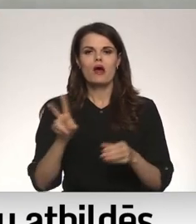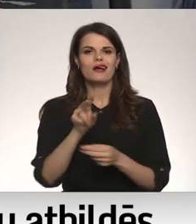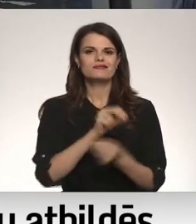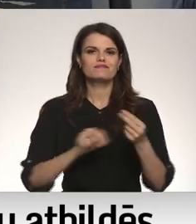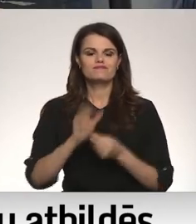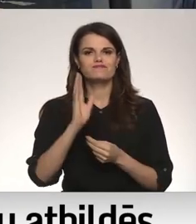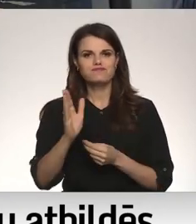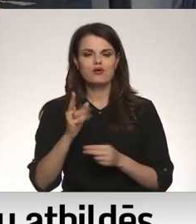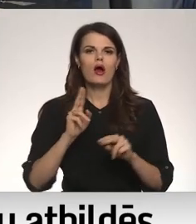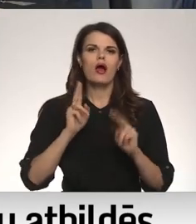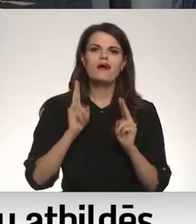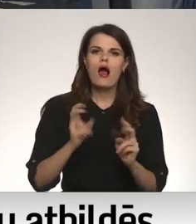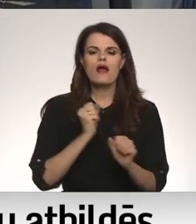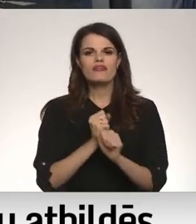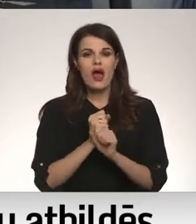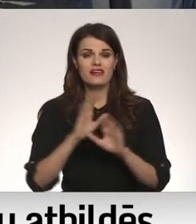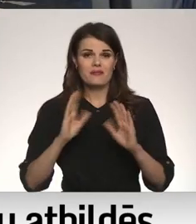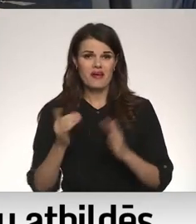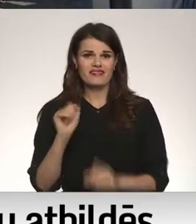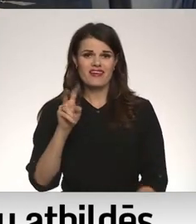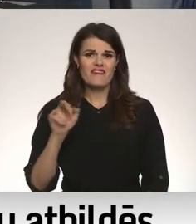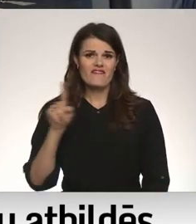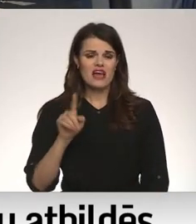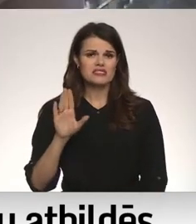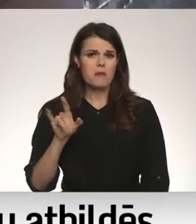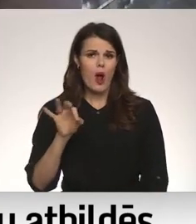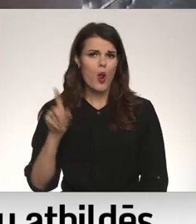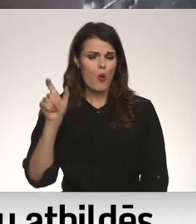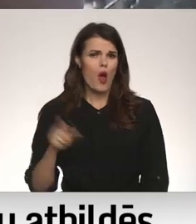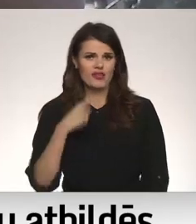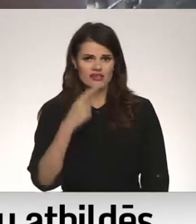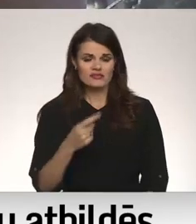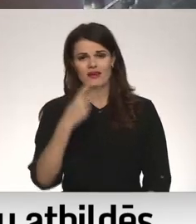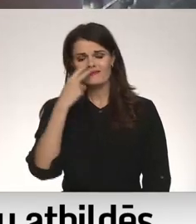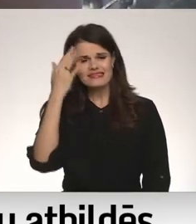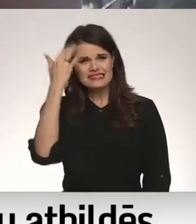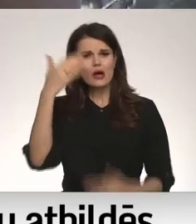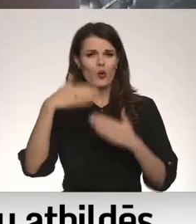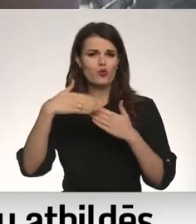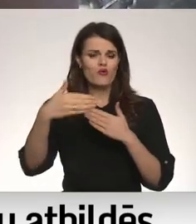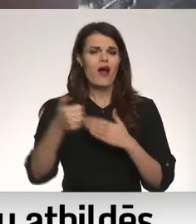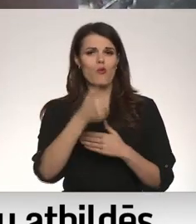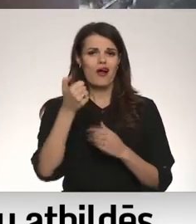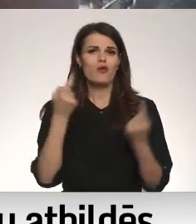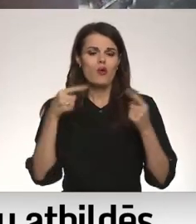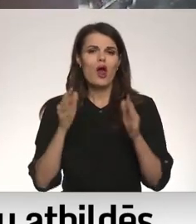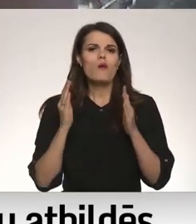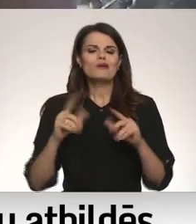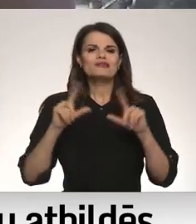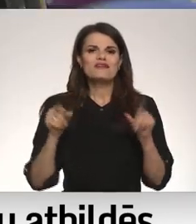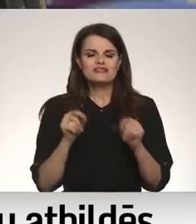kā. Tikmēr Ivars Balodis no Apeirona vēl piebilst, viņš cer, ka tuvāko gadu laikā nonāksim līdz tam,